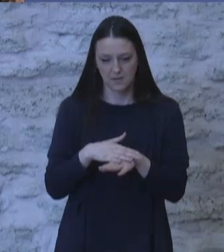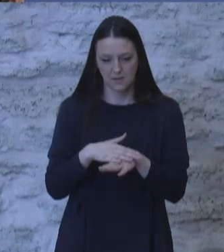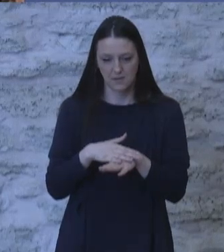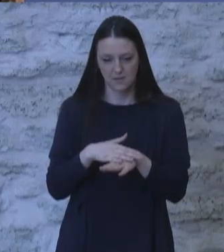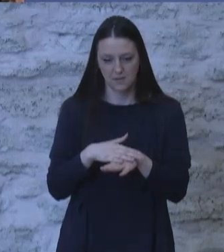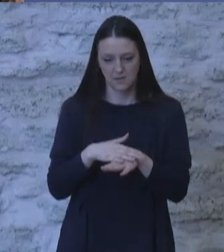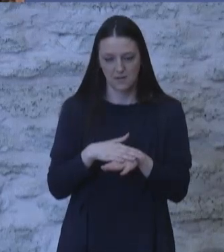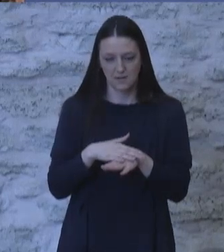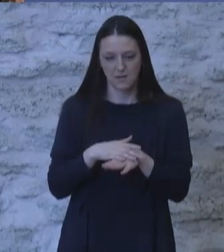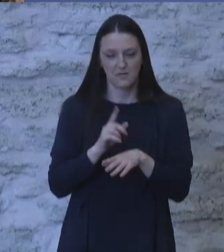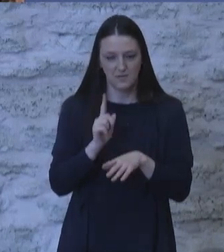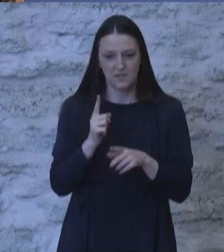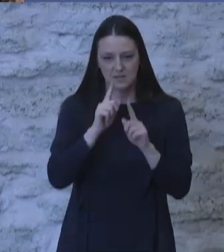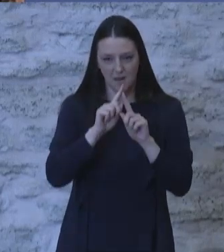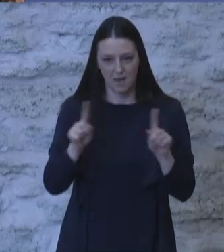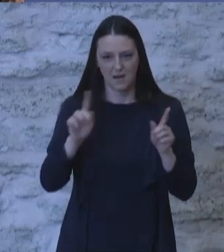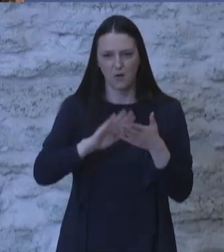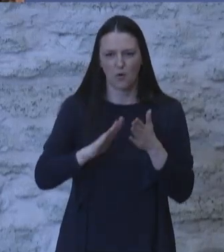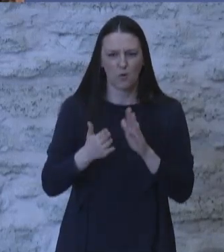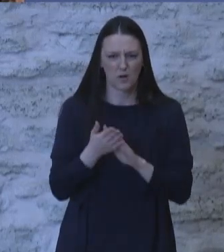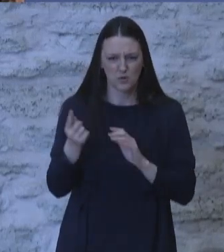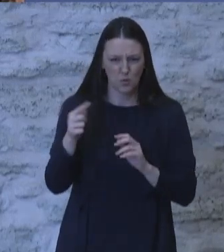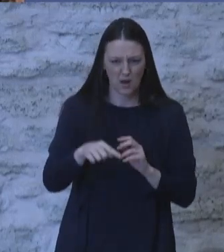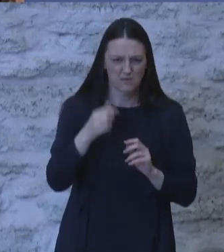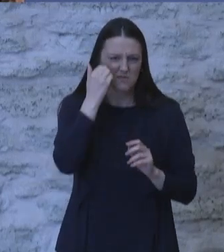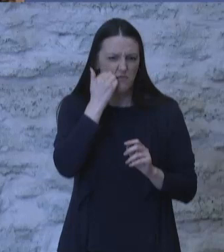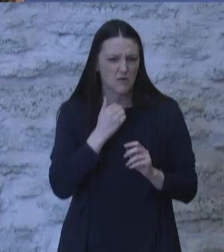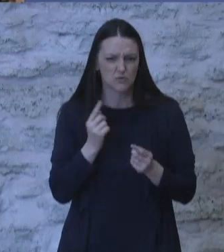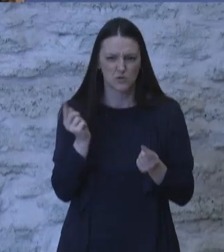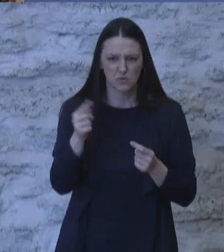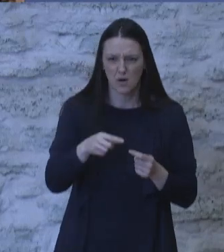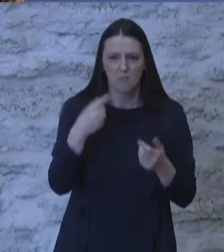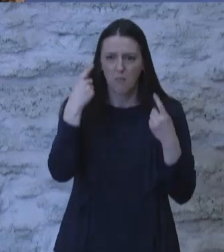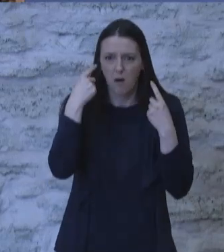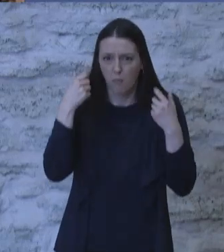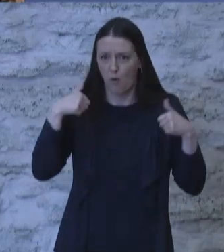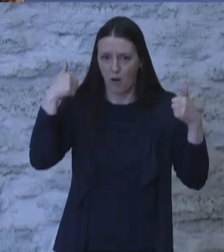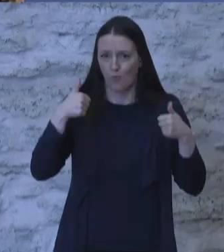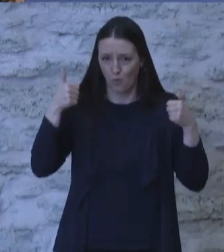olukorras tulenevalt. Ma ei kuulnud, mida inetud on öeldud.